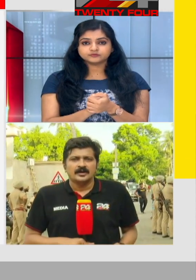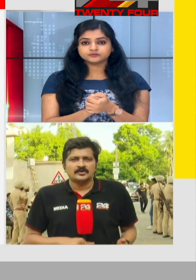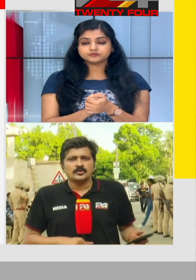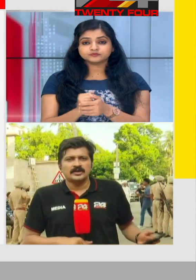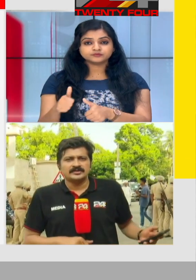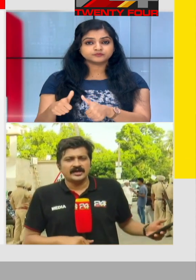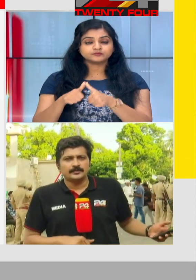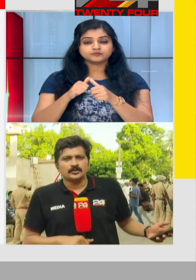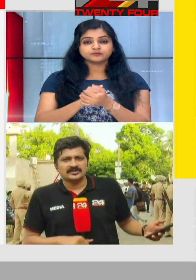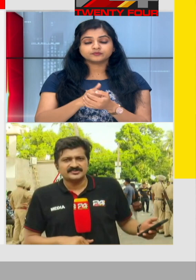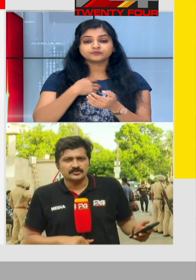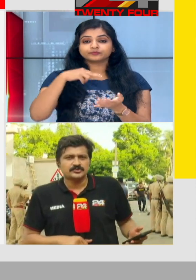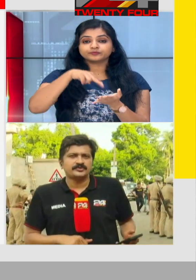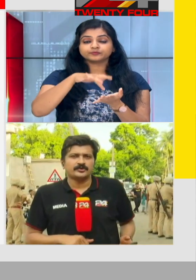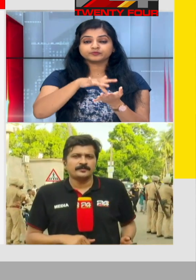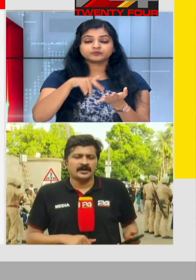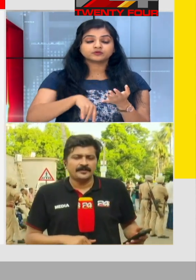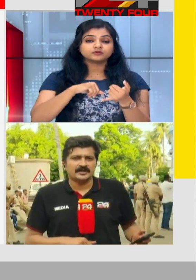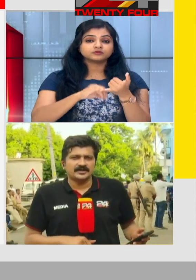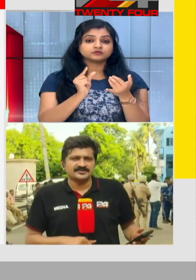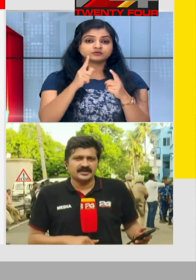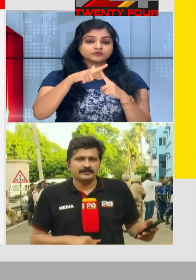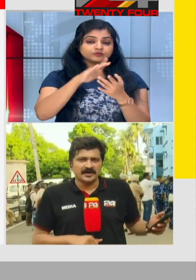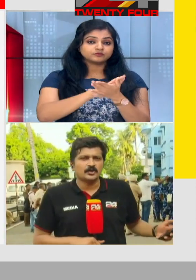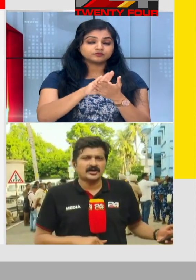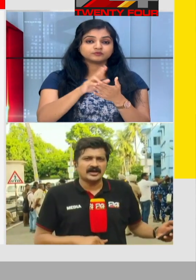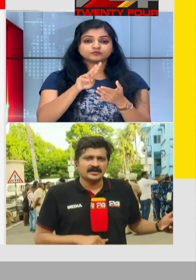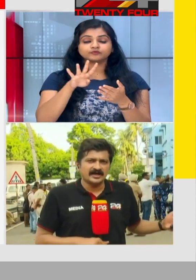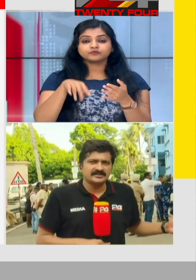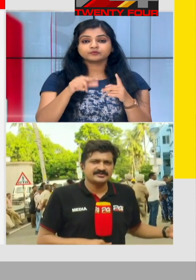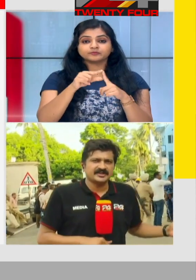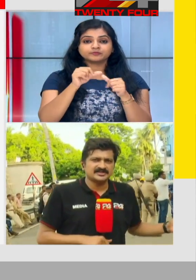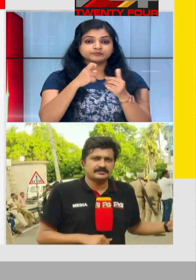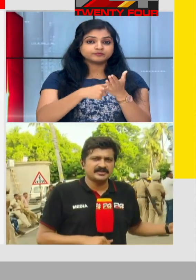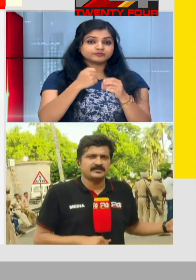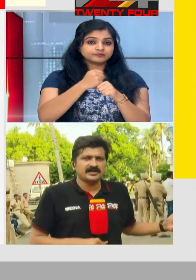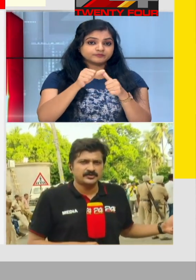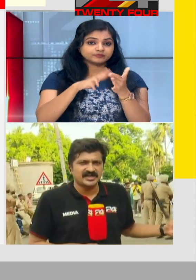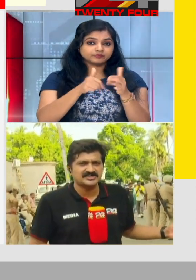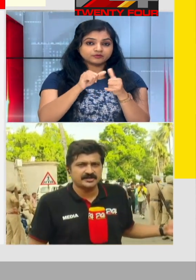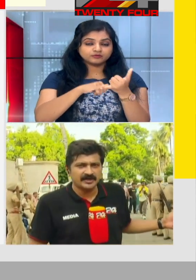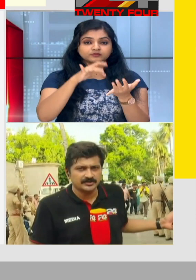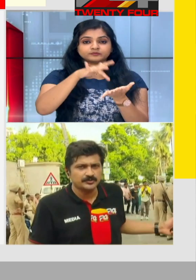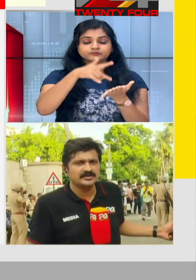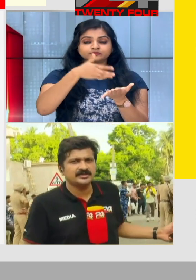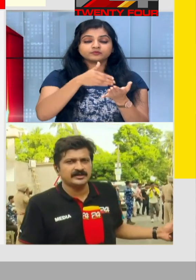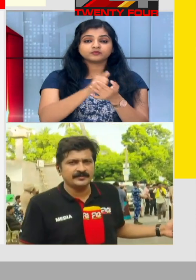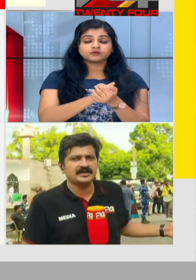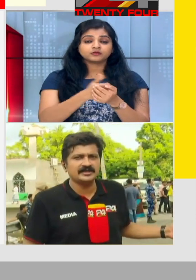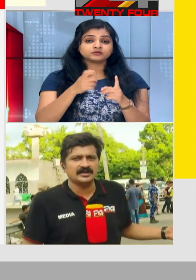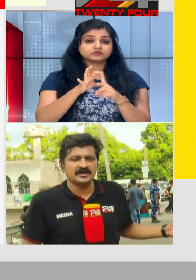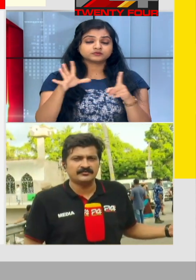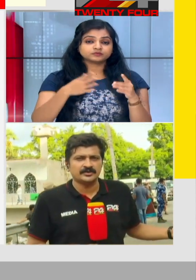ഗൂഗിൾ, ഞാനിപ്പോൾ ഉള്ളത് സൗത്ത് 24 പർഗാനാസിലെ ബംഗോറിലാണ്. അതീവ സംഘർഷഭരിതമായ ഒരു സാഹചര്യമായിരുന്നു ഈ